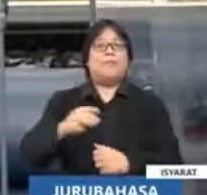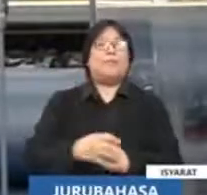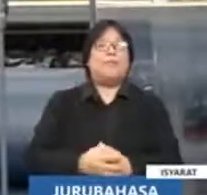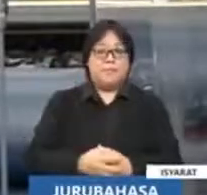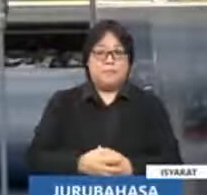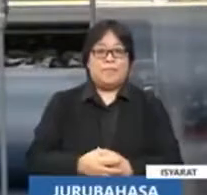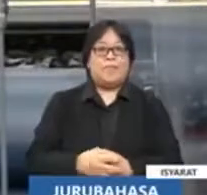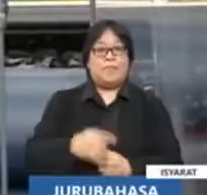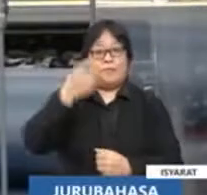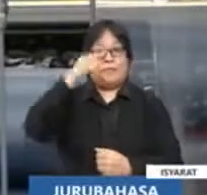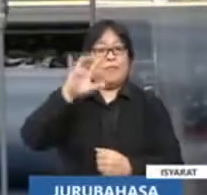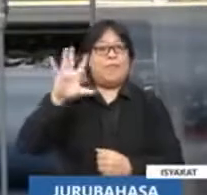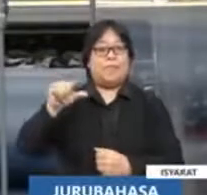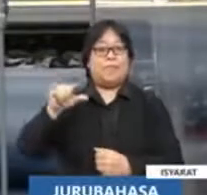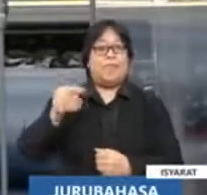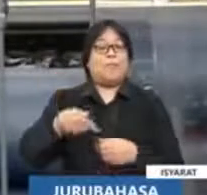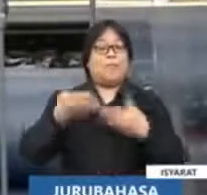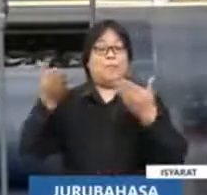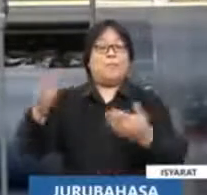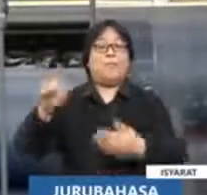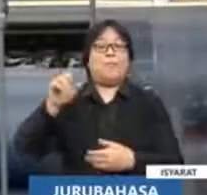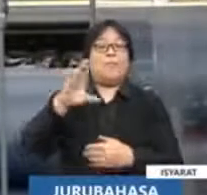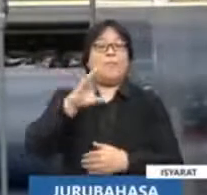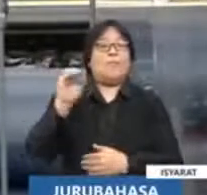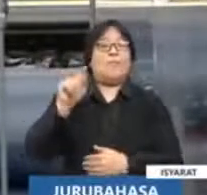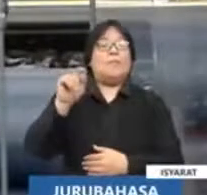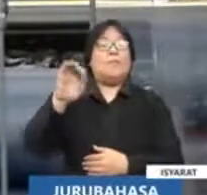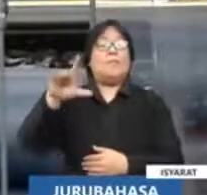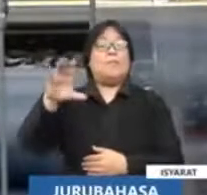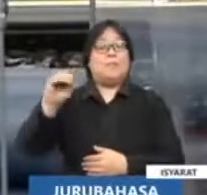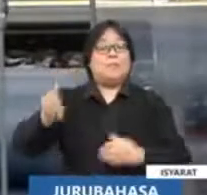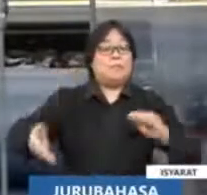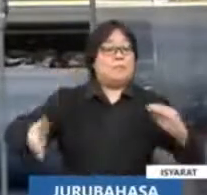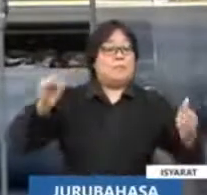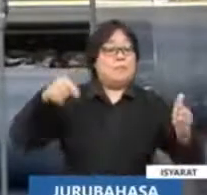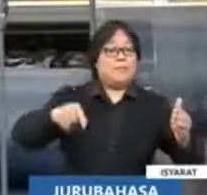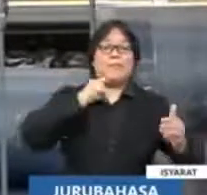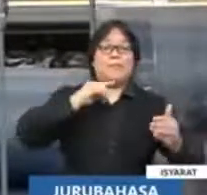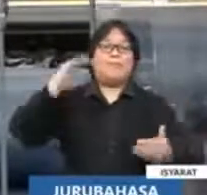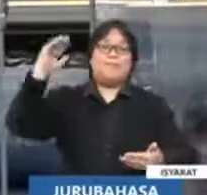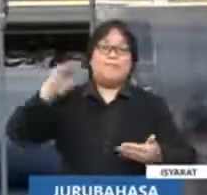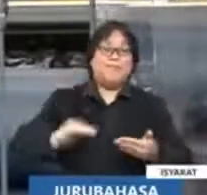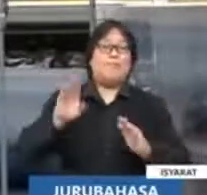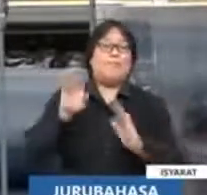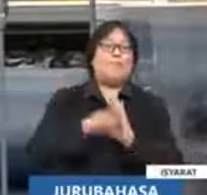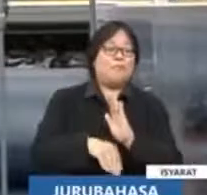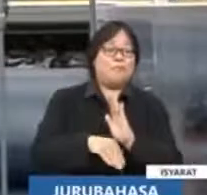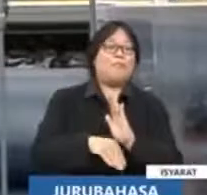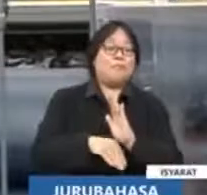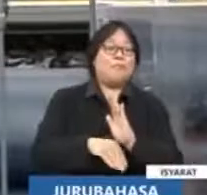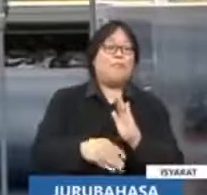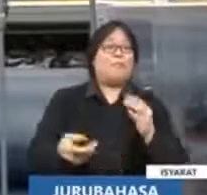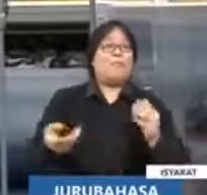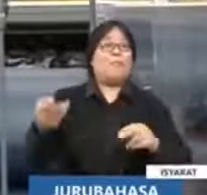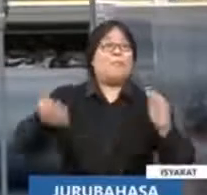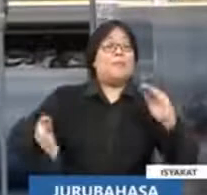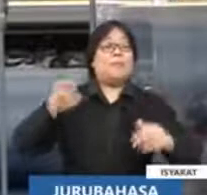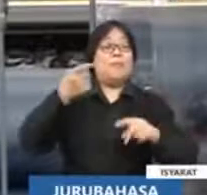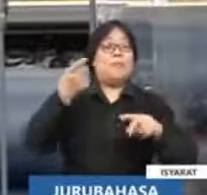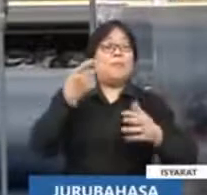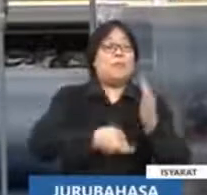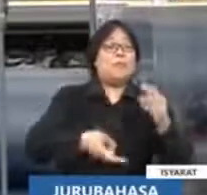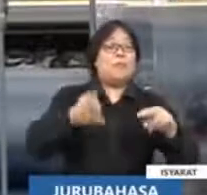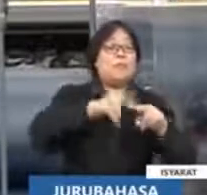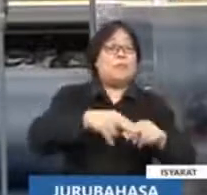ataupun gigabyte untuk 5G kepada syarikat telekomunikasi. Sebagai perbandingan, ini adalah jauh lebih murah berbanding kos tambahan